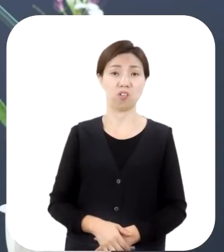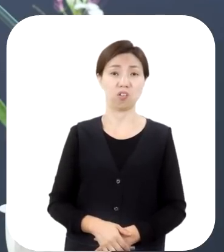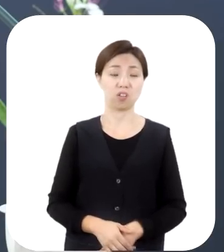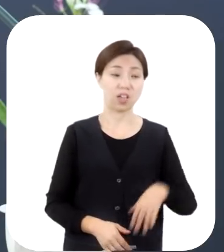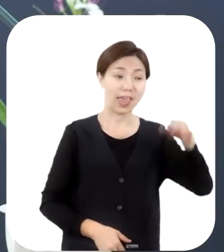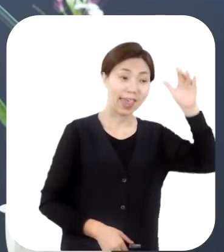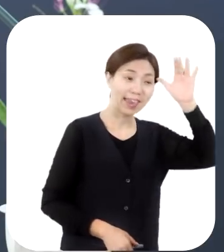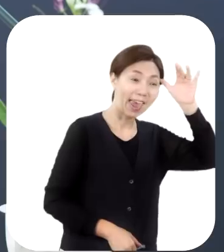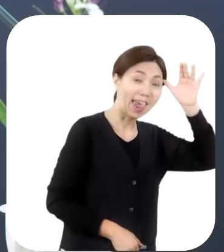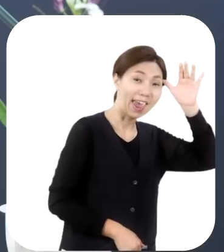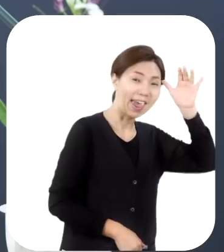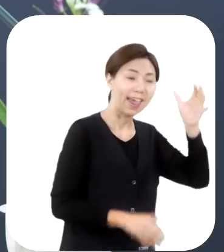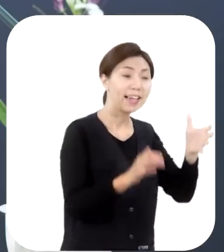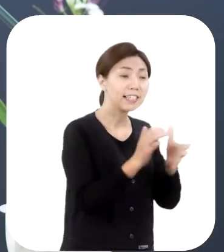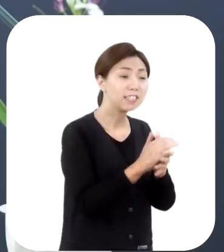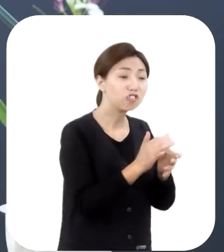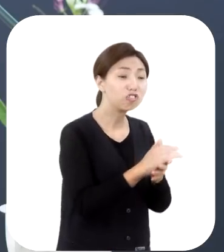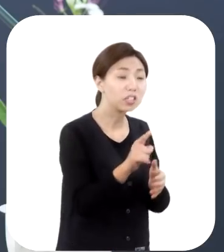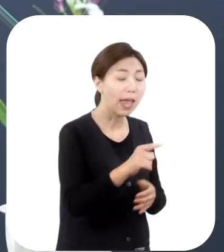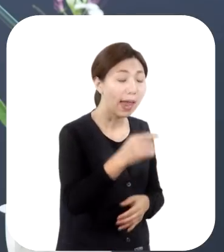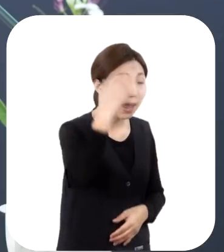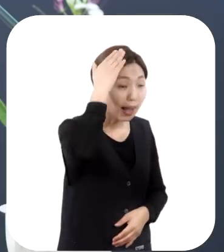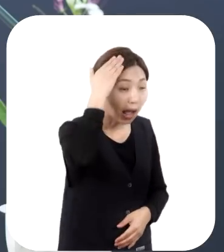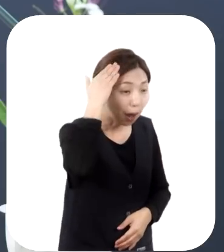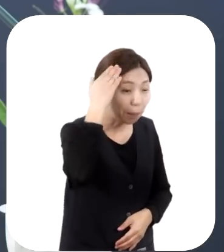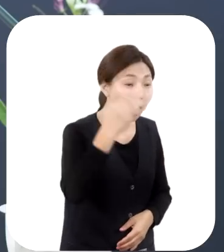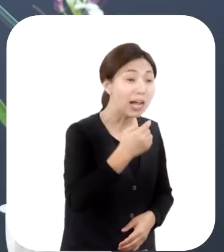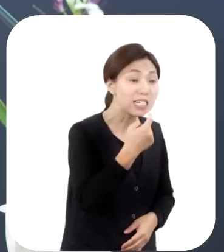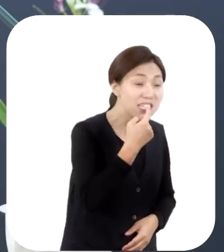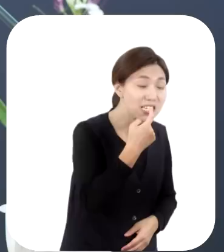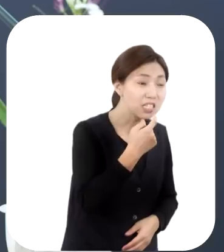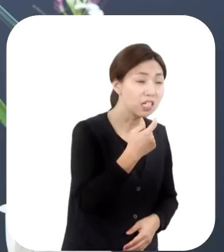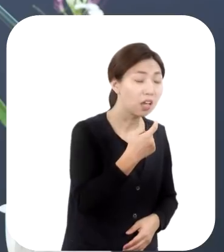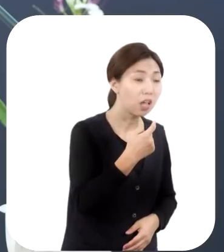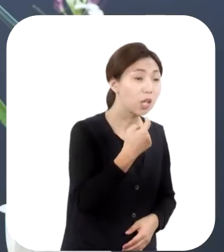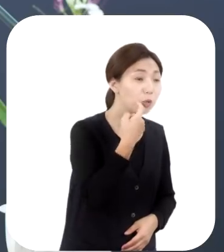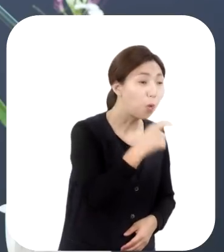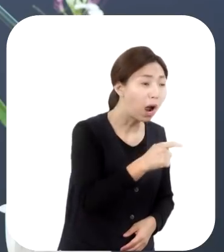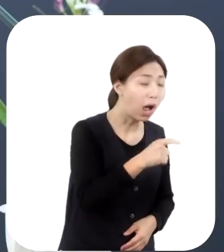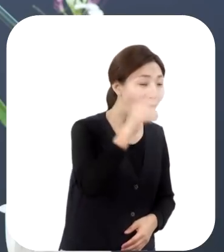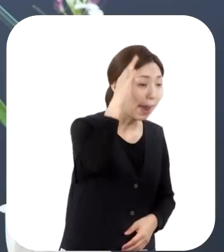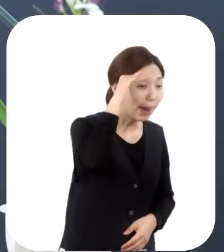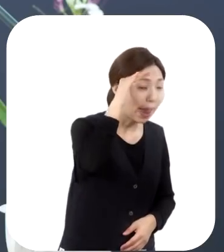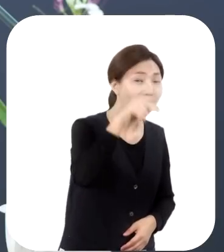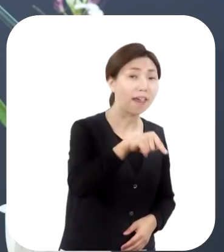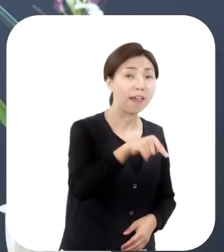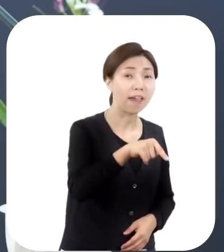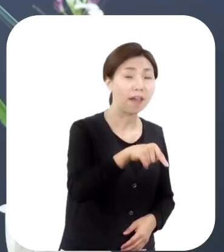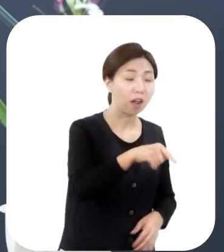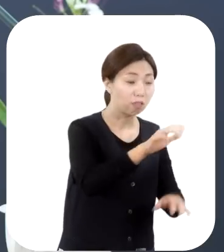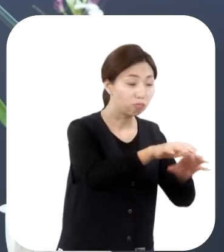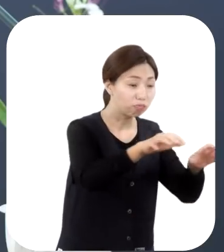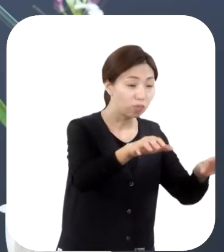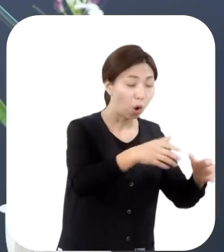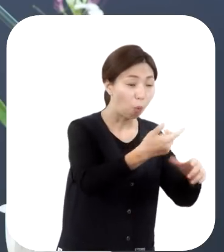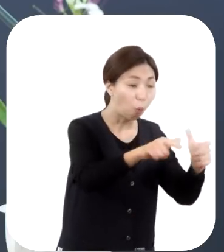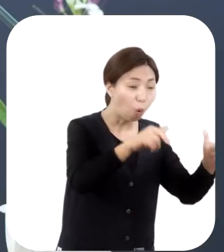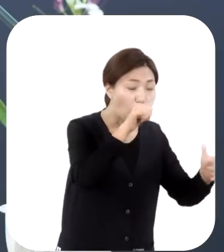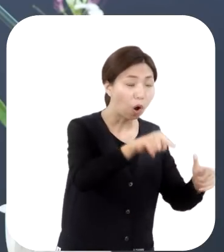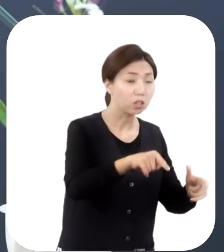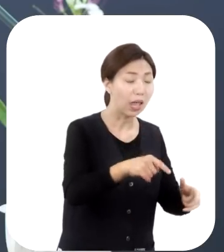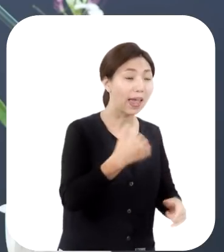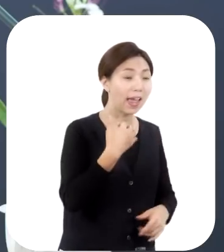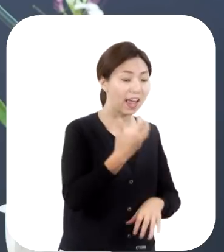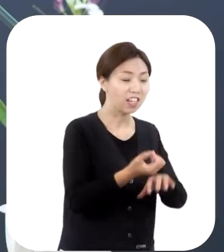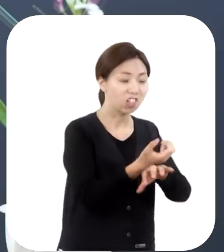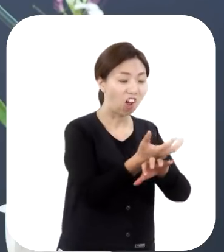차별하잖아요. 개가 친구를 사귈 때 색깔이 까만 개도 있고 하얀 개도 있고 노란 개도 있는데 그털